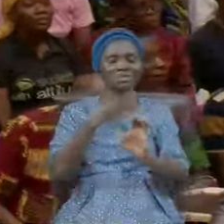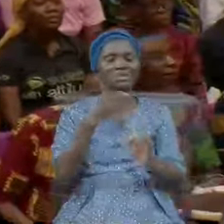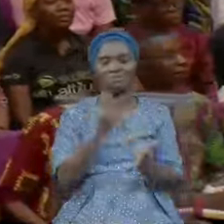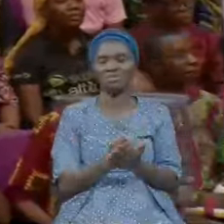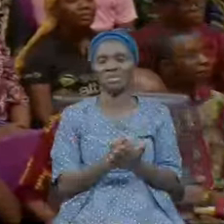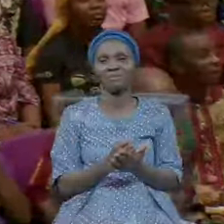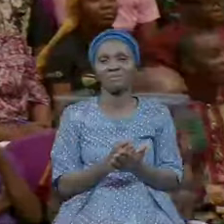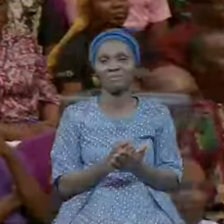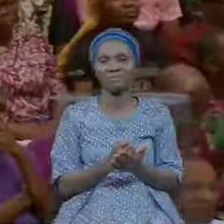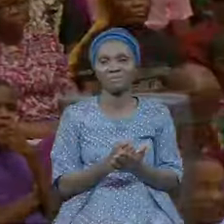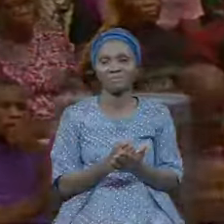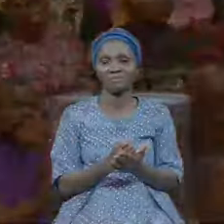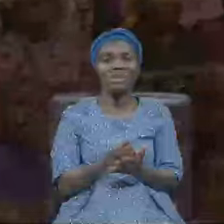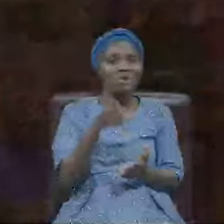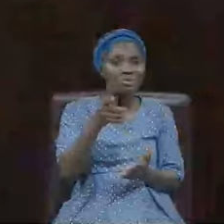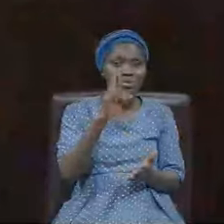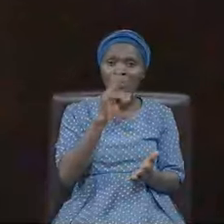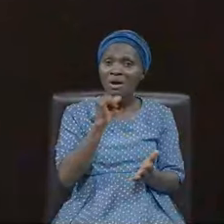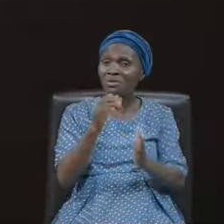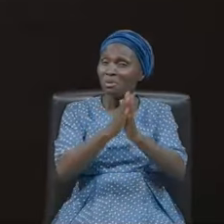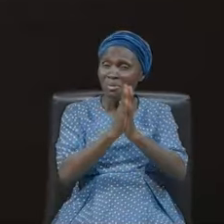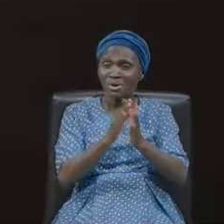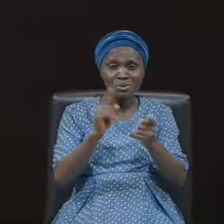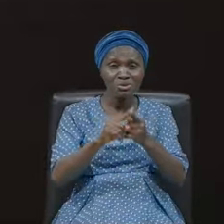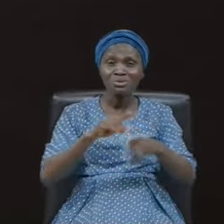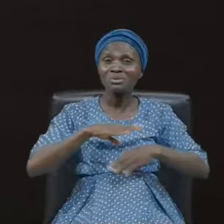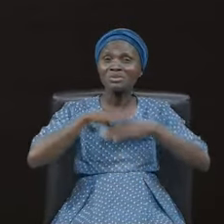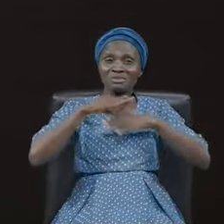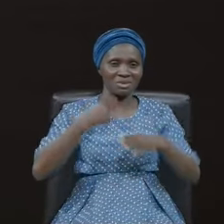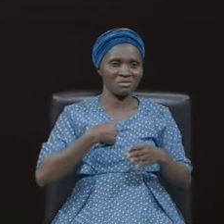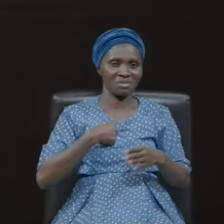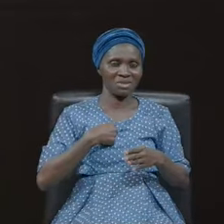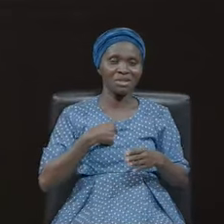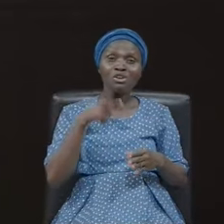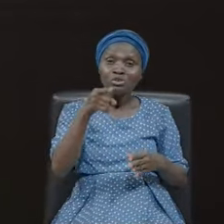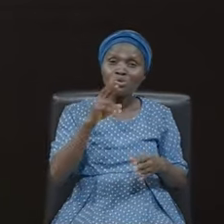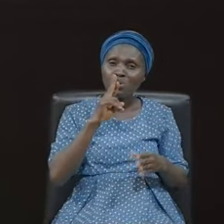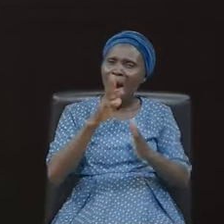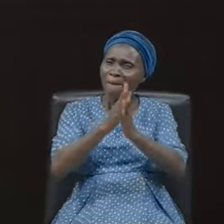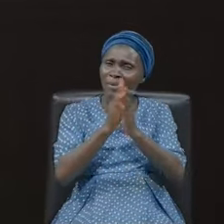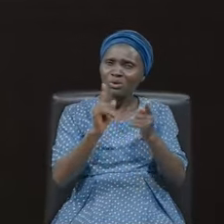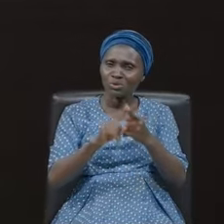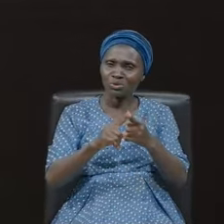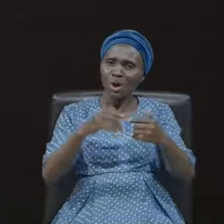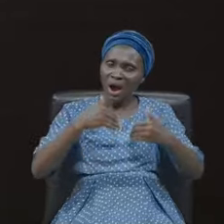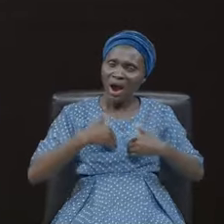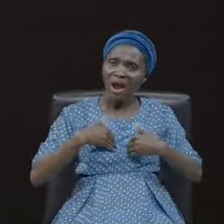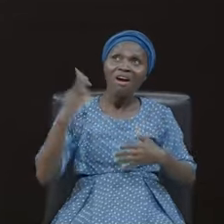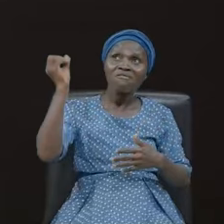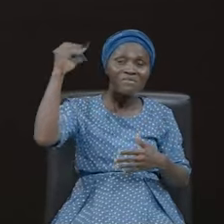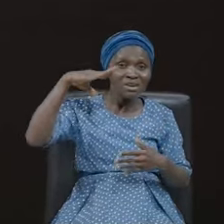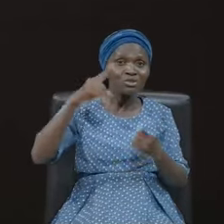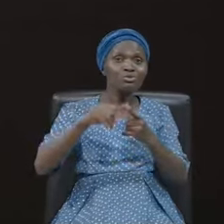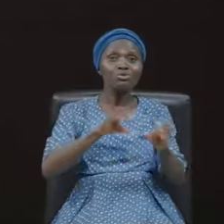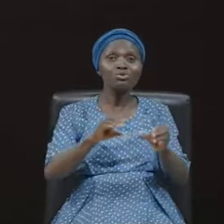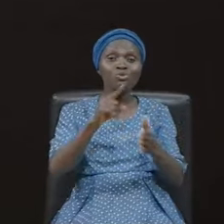N'allez pas prier pour me satisfaire. Vous priez pour avoir la grâce. Pour faire quoi? Ce que nous